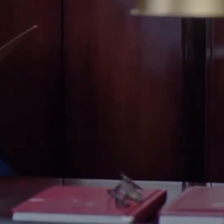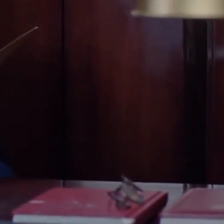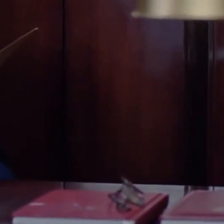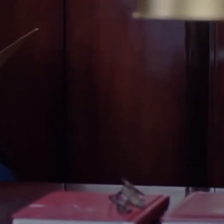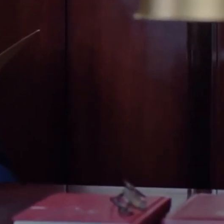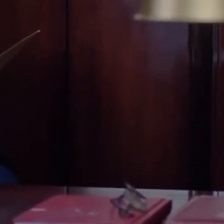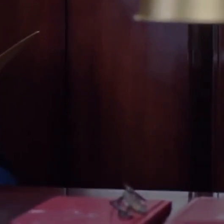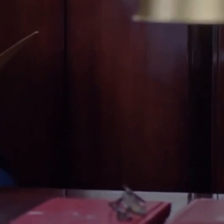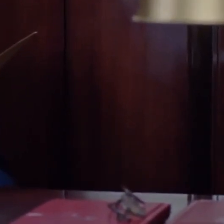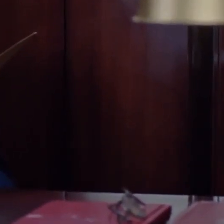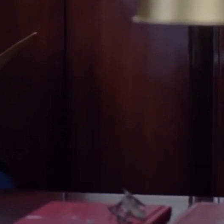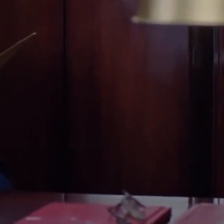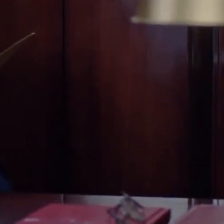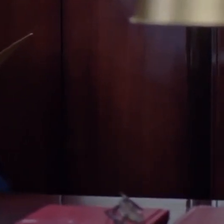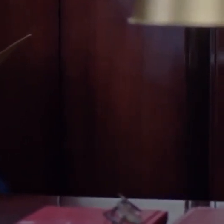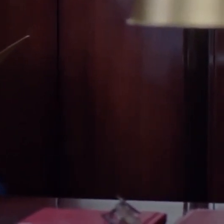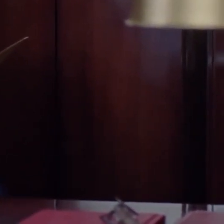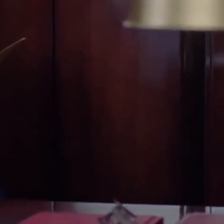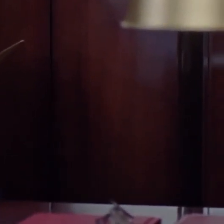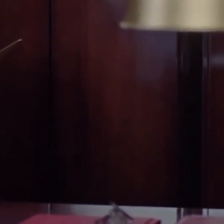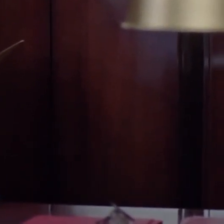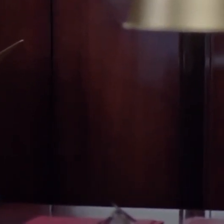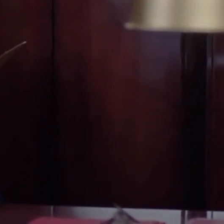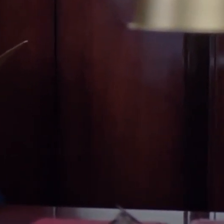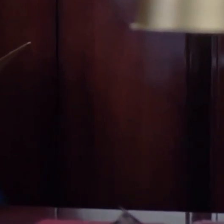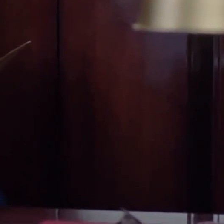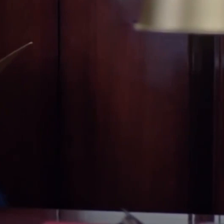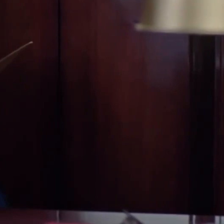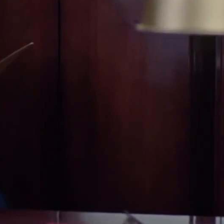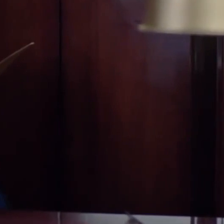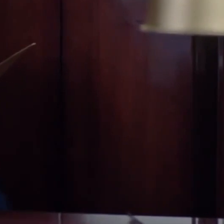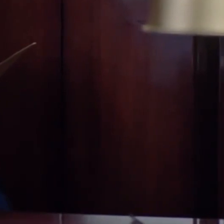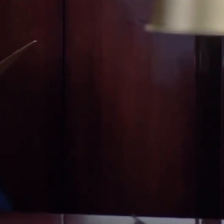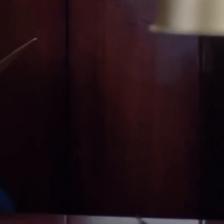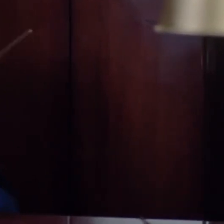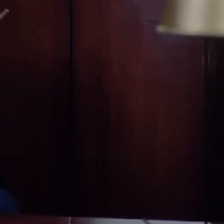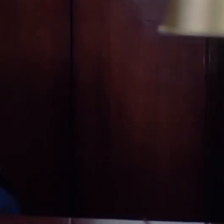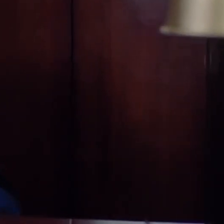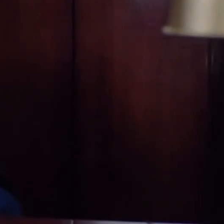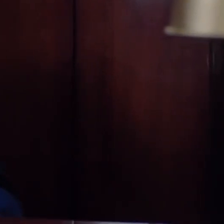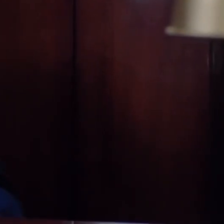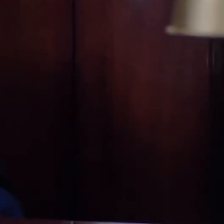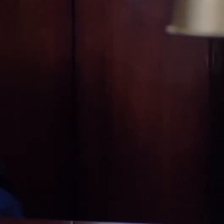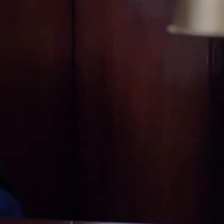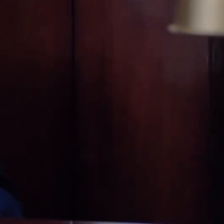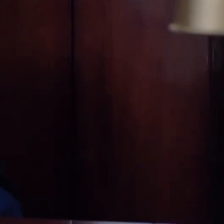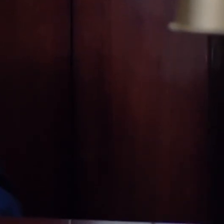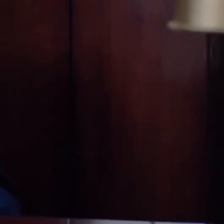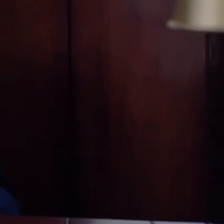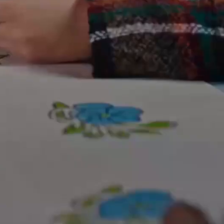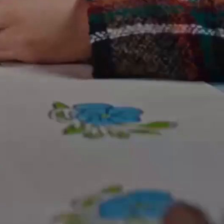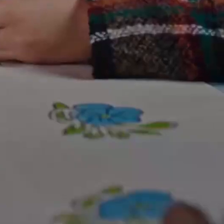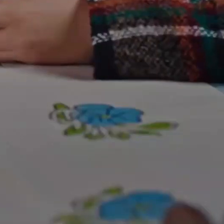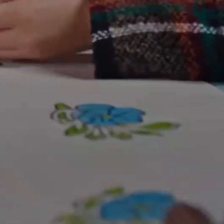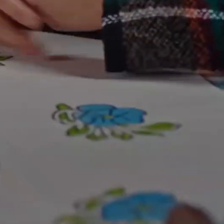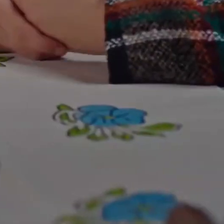sandalyesi siyah deriden. Bıyıkları kır, saçları tepeden tamamen dökülünce iyice kısa kazınmış. Gözlerini dosyadan kaldırıp kendi kendine